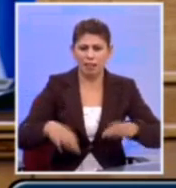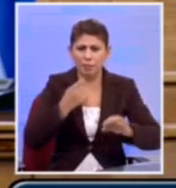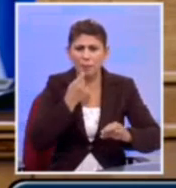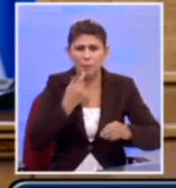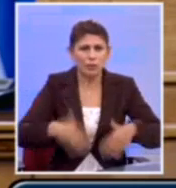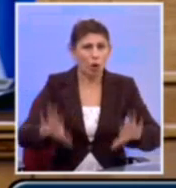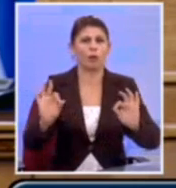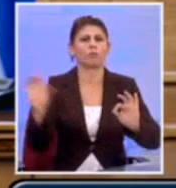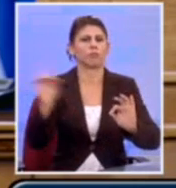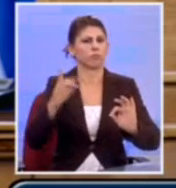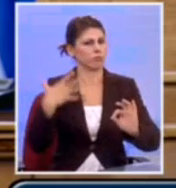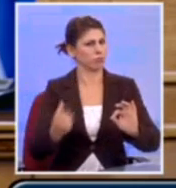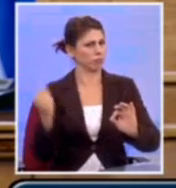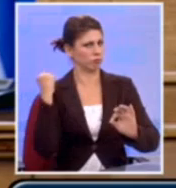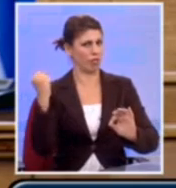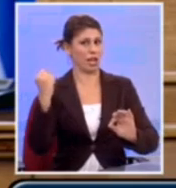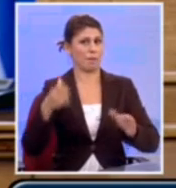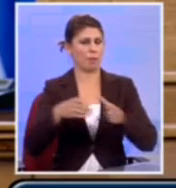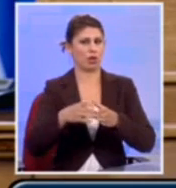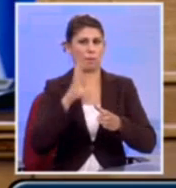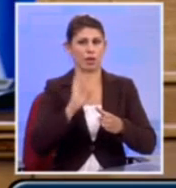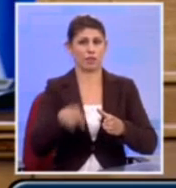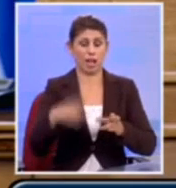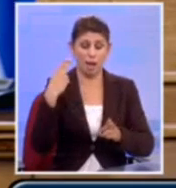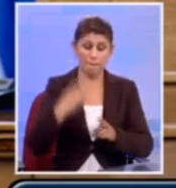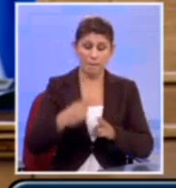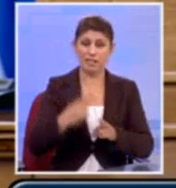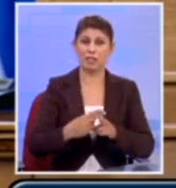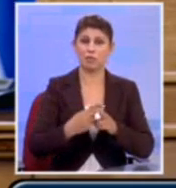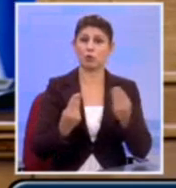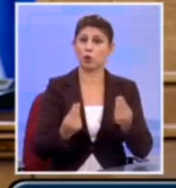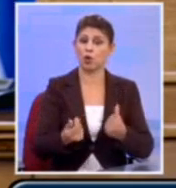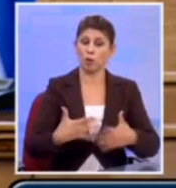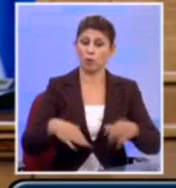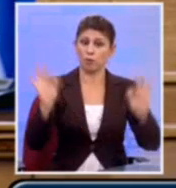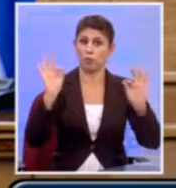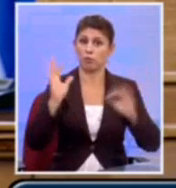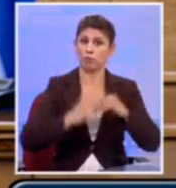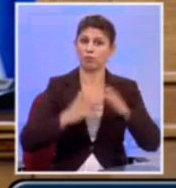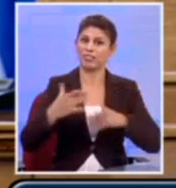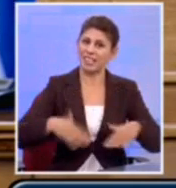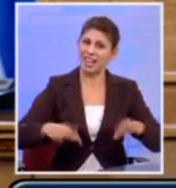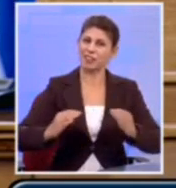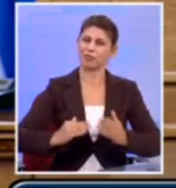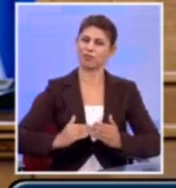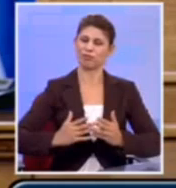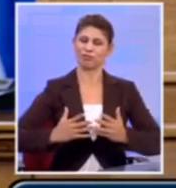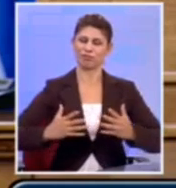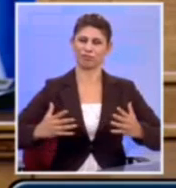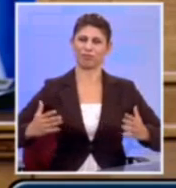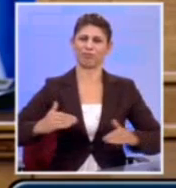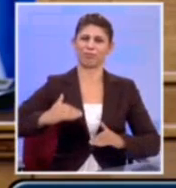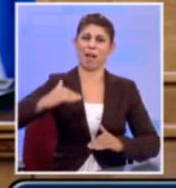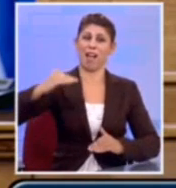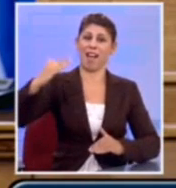Επιτροπή Αλήθειας έχει υιοθετηθεί με τον πλέον επίσημο τρόπο και αρχίζει να ενηλικιώνεται. Τα